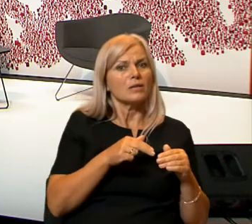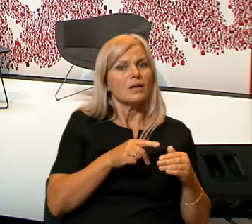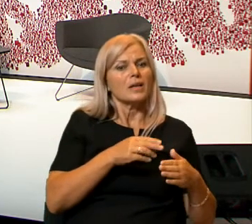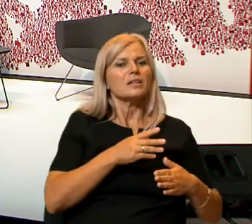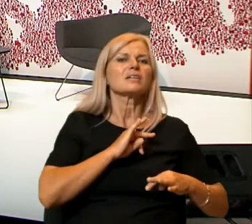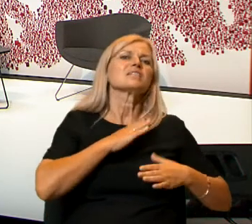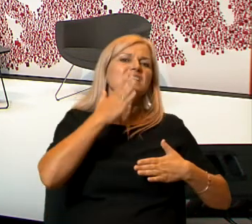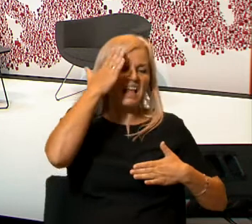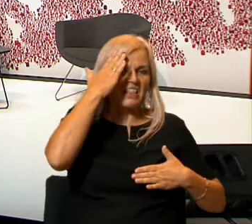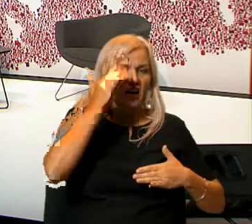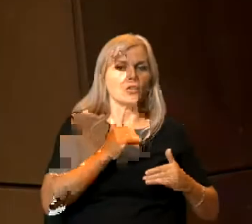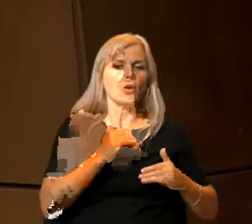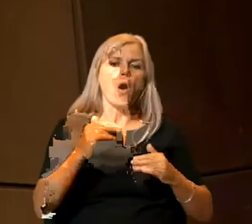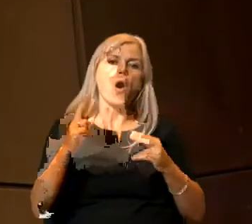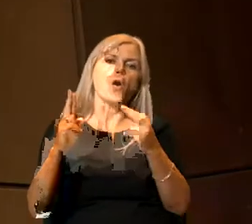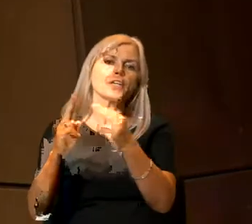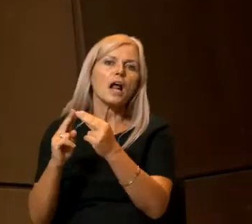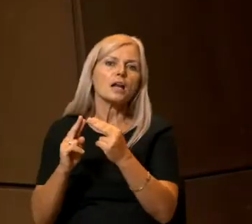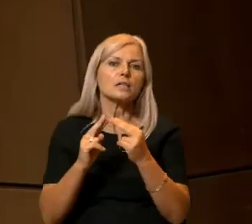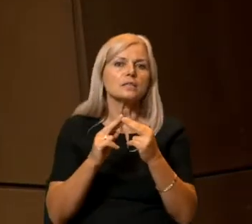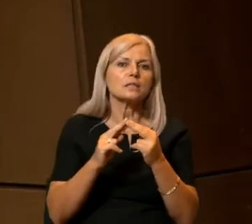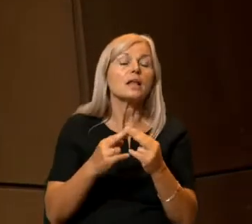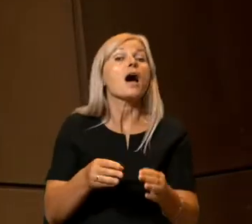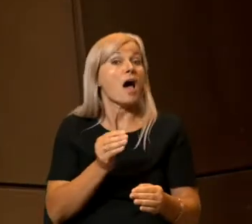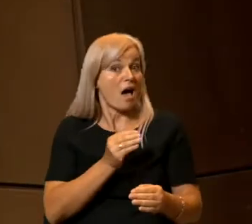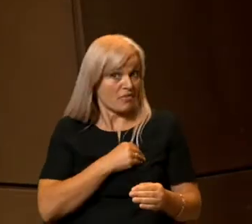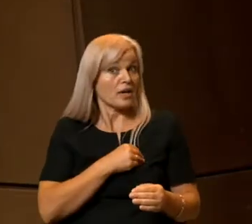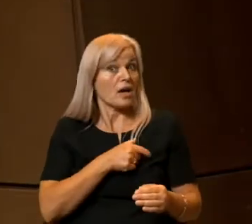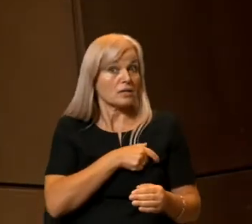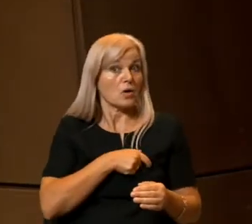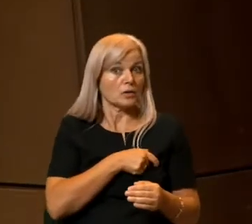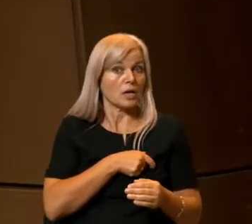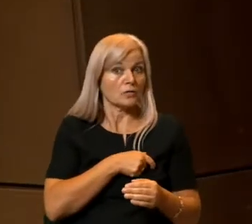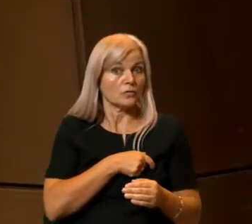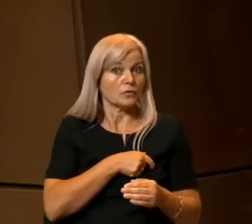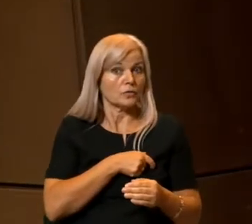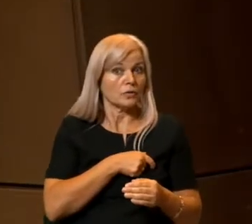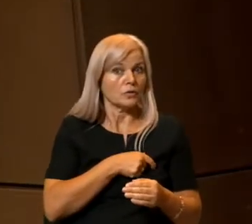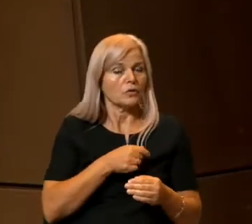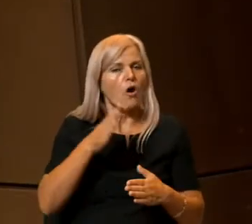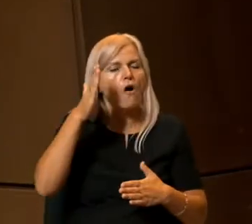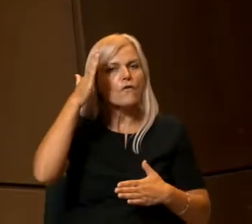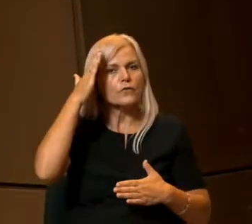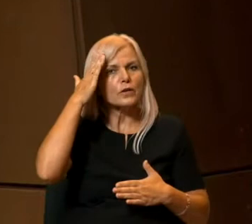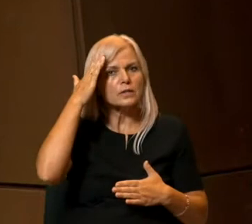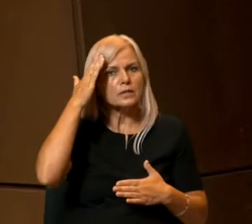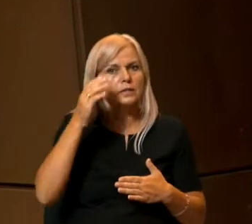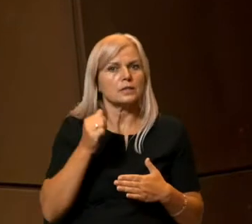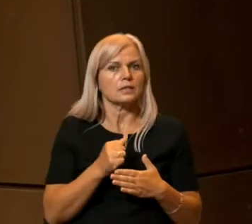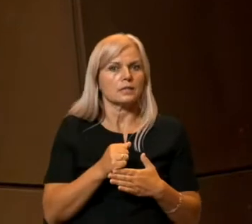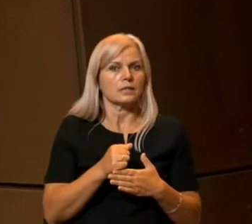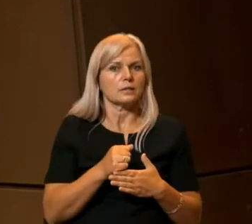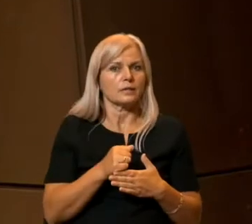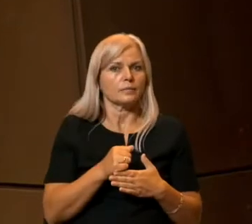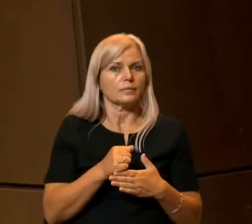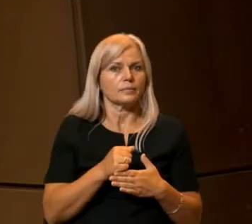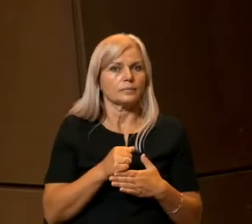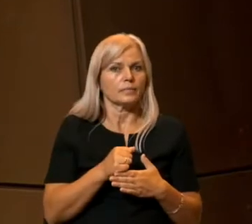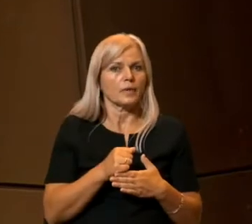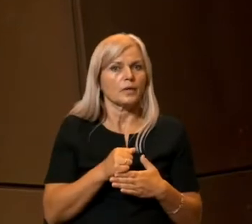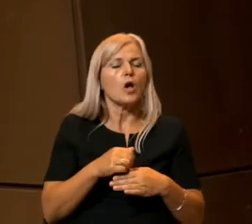zatem etyka solidarności to zdanie sobie sprawy i